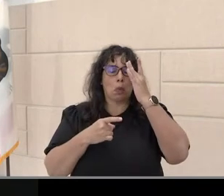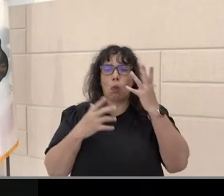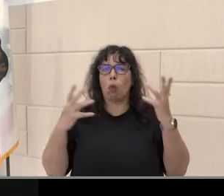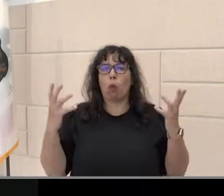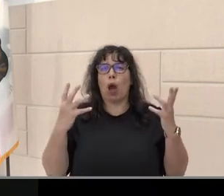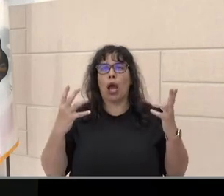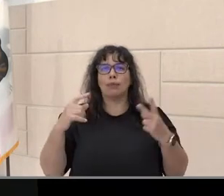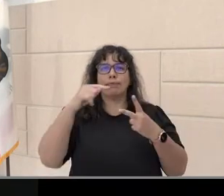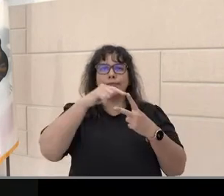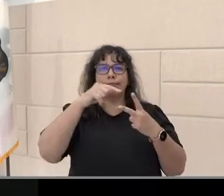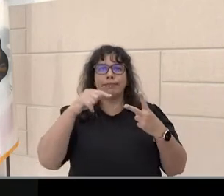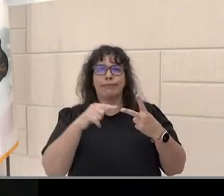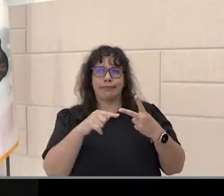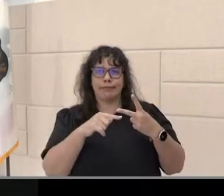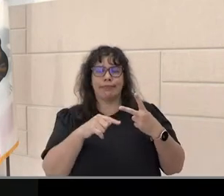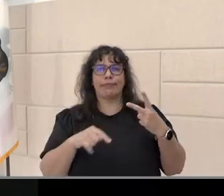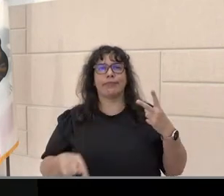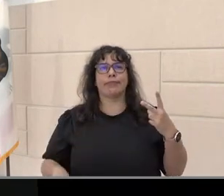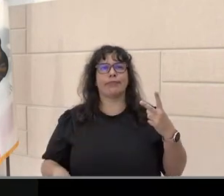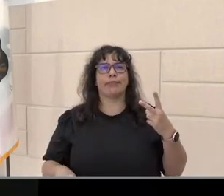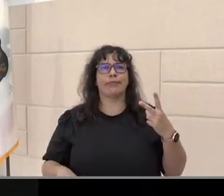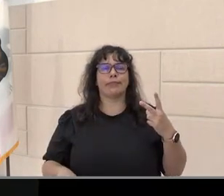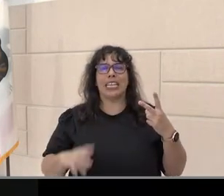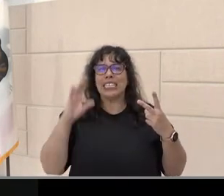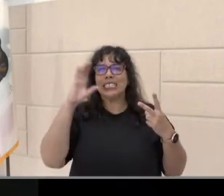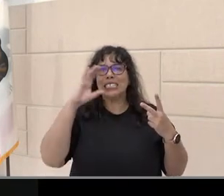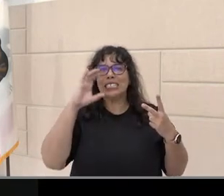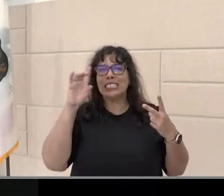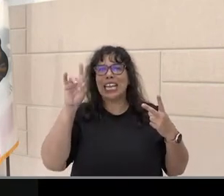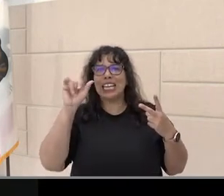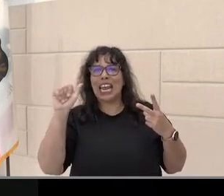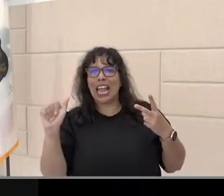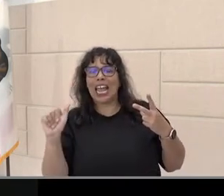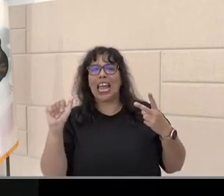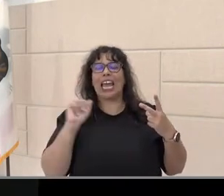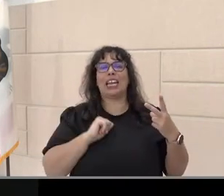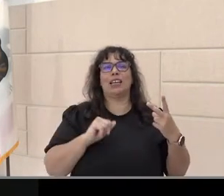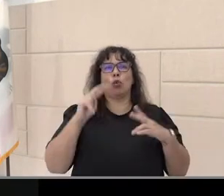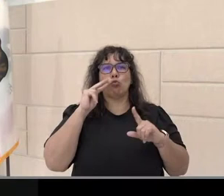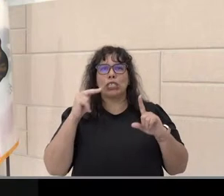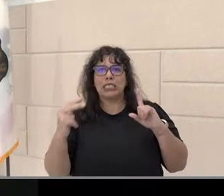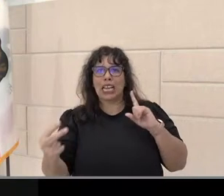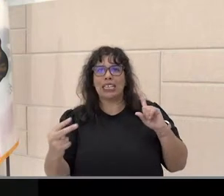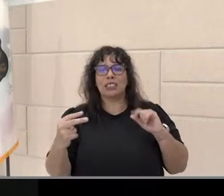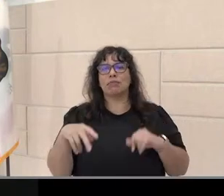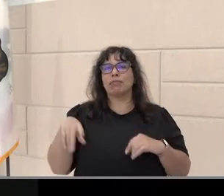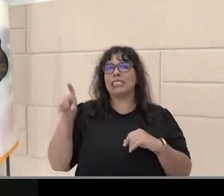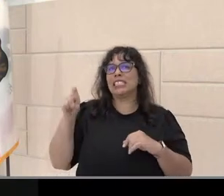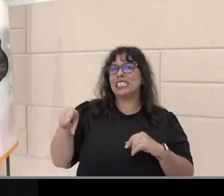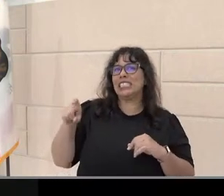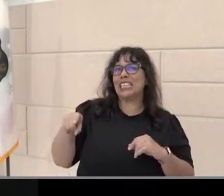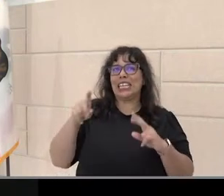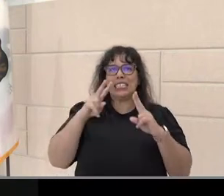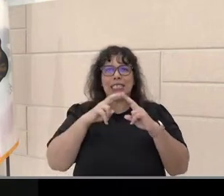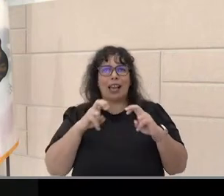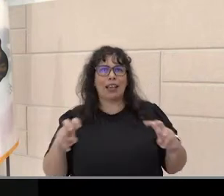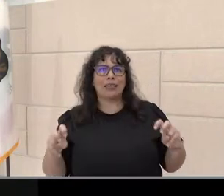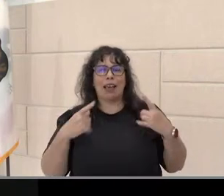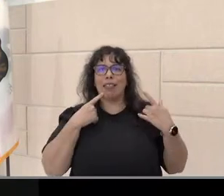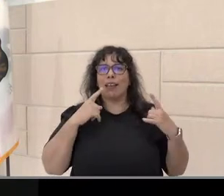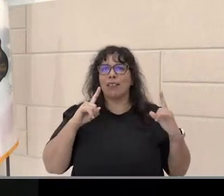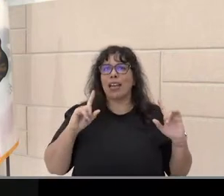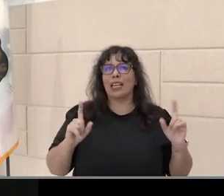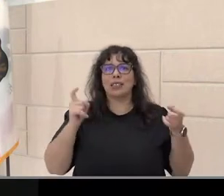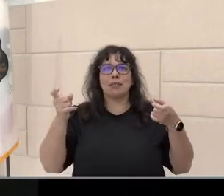នានៃការពិនិត្យតាមដានរបស់សាលារៀនយើងចង់តាមដានទៅលើទិន្នន័យដើម្បីធ្វើពិនិត្យទៅ